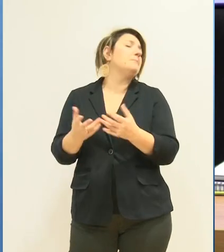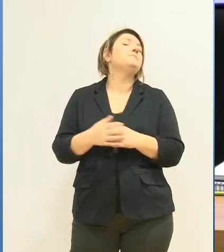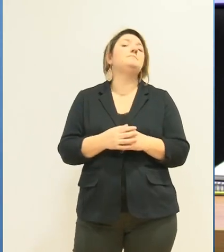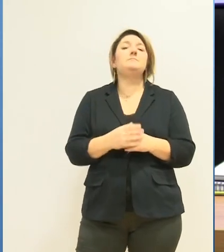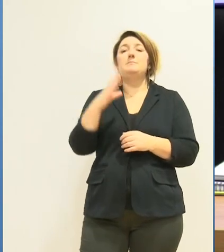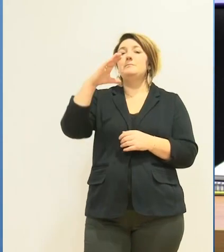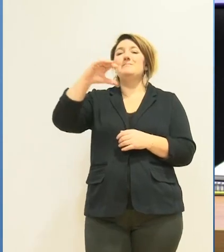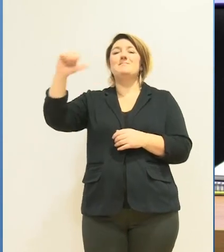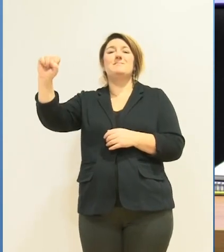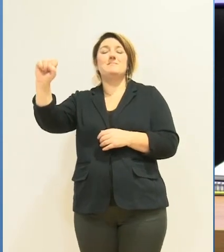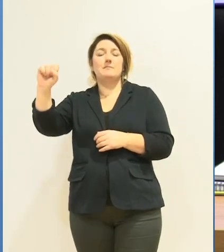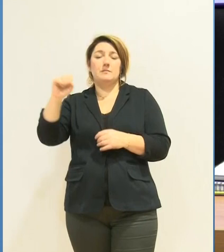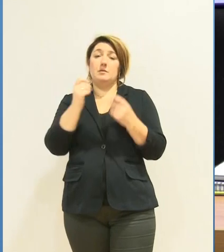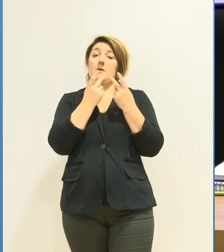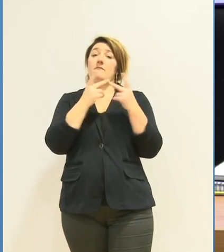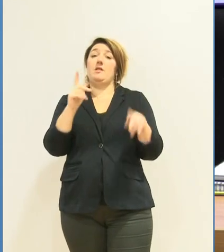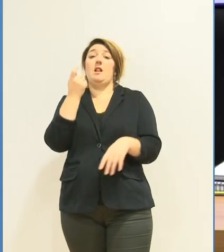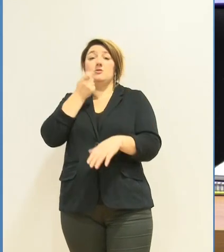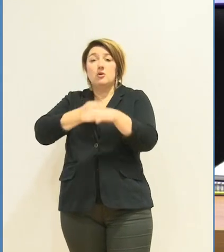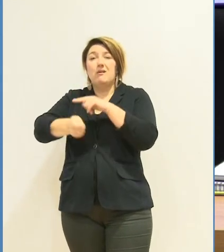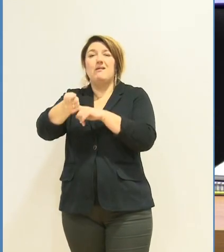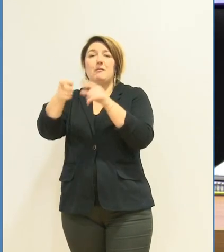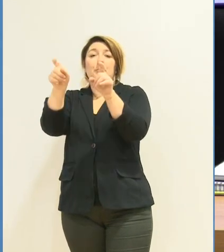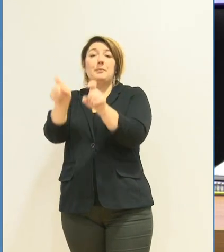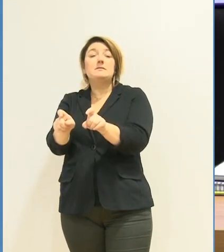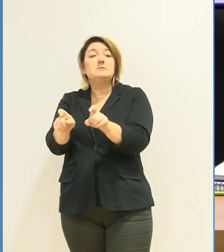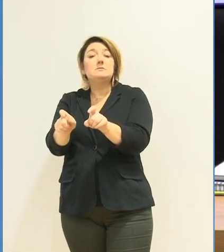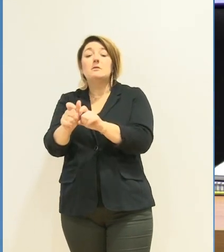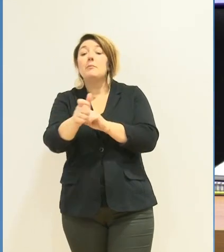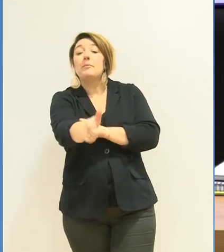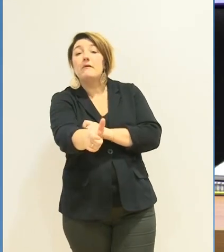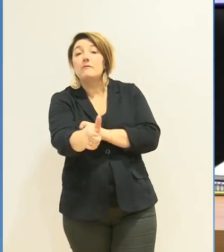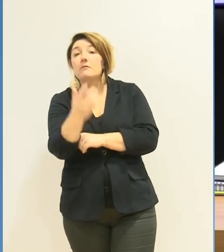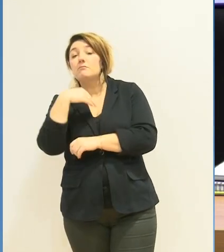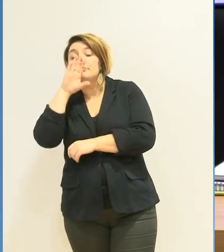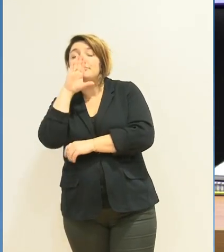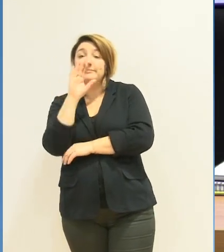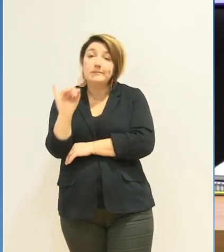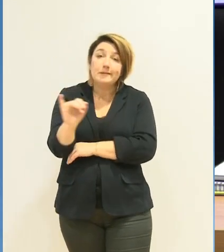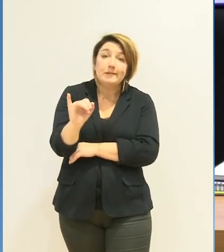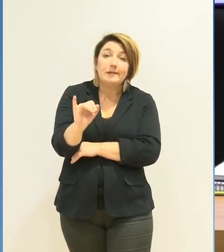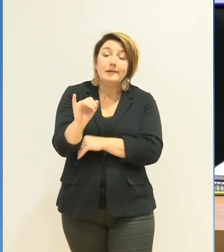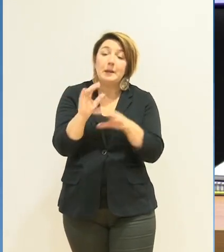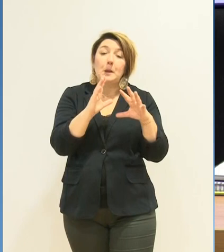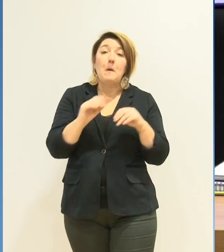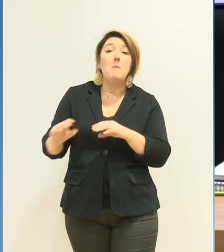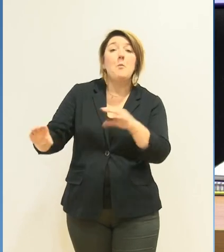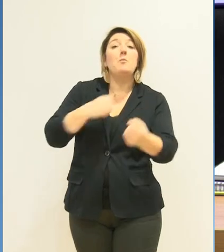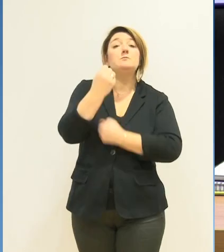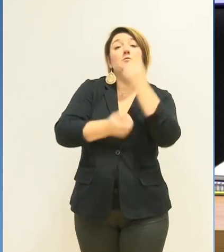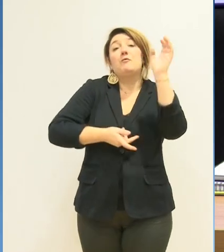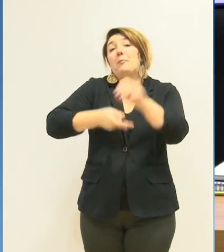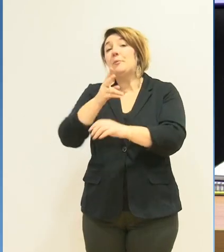d'action sociale au détriment de qui se fait-elle au détriment de quelle population se fait-elle